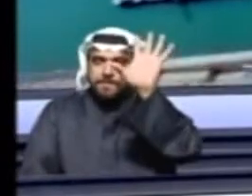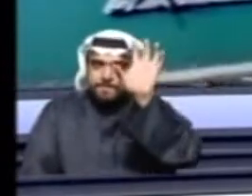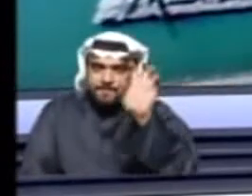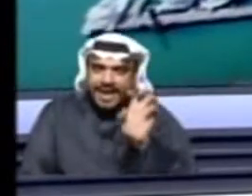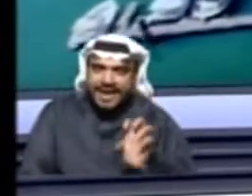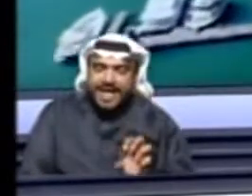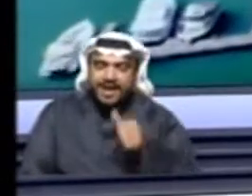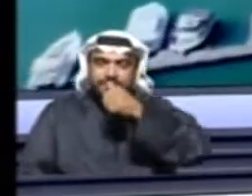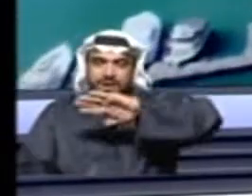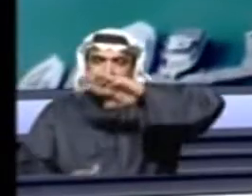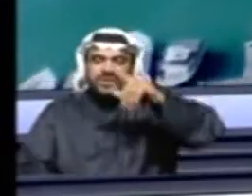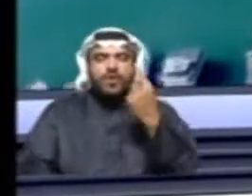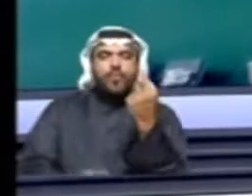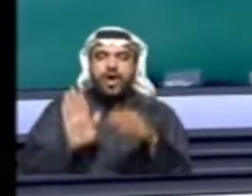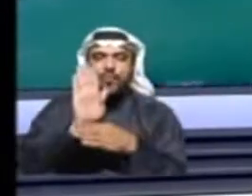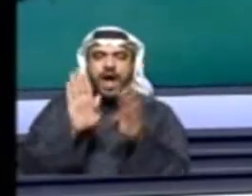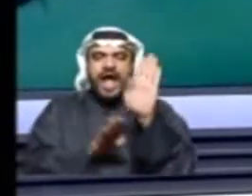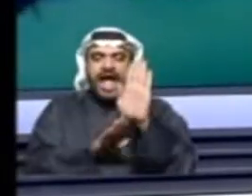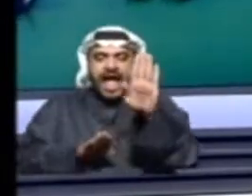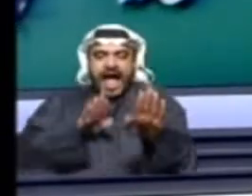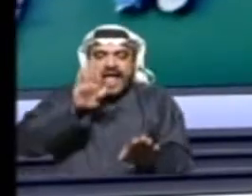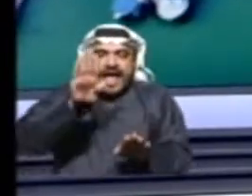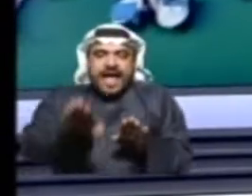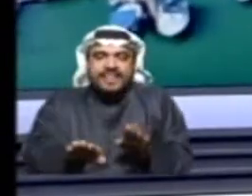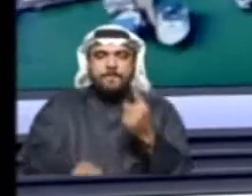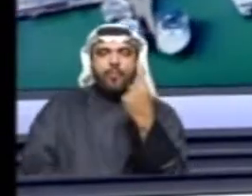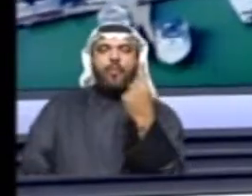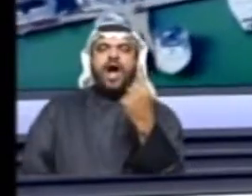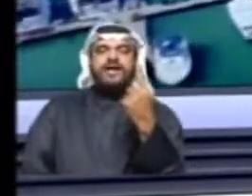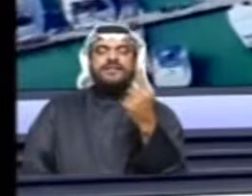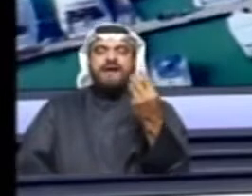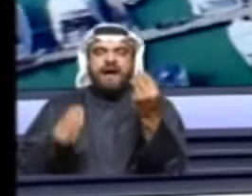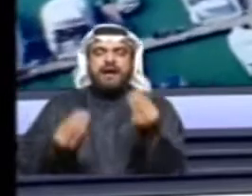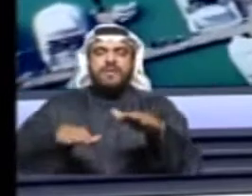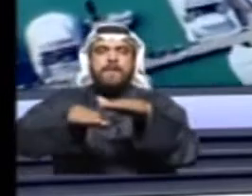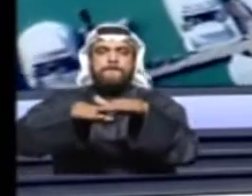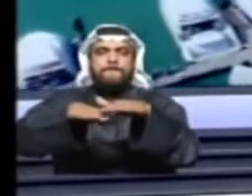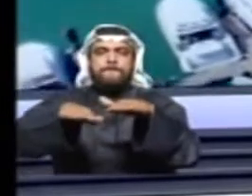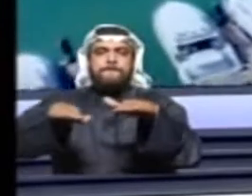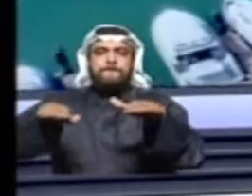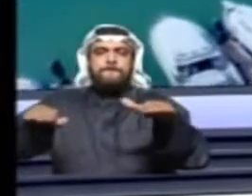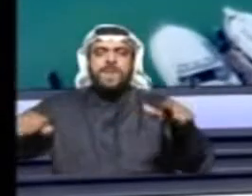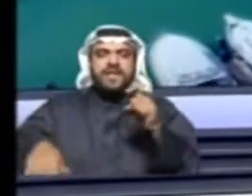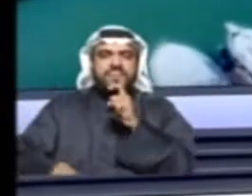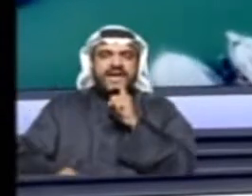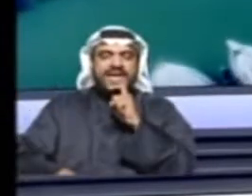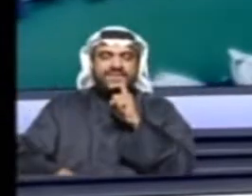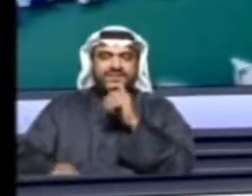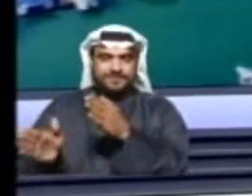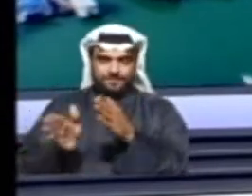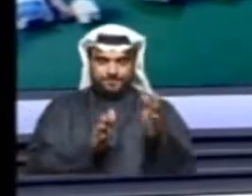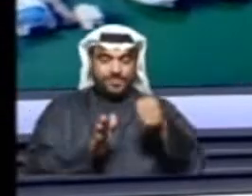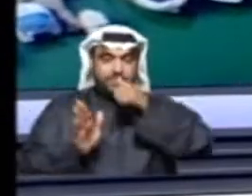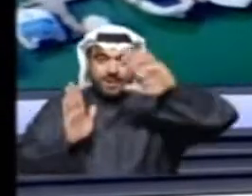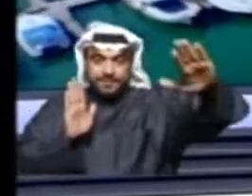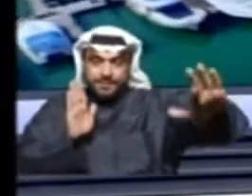راح يتراوح ارتفاع الموج ما بين 1 إلى 2 قدم، وهذه الفترة من فترات الفساد اللي تكون فيها تيارات الماي ضعيفة. المد الأول باكر راح يكون